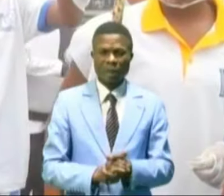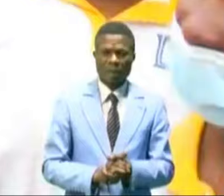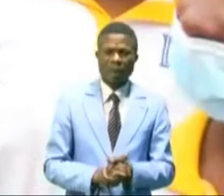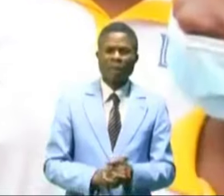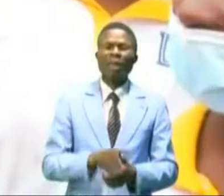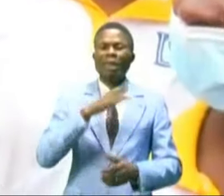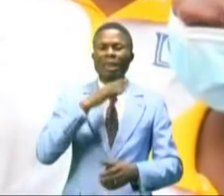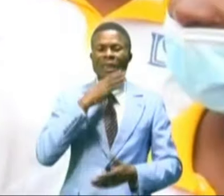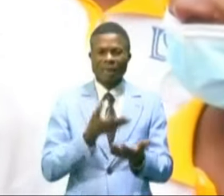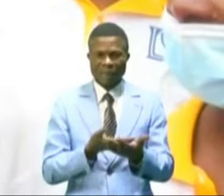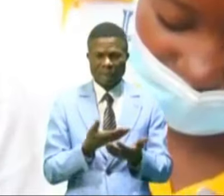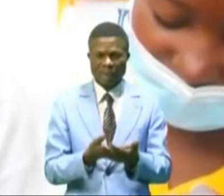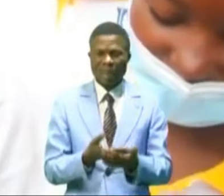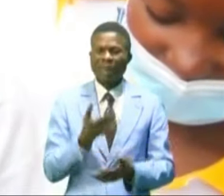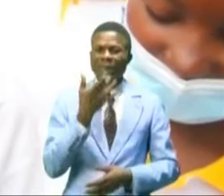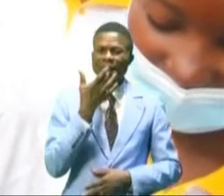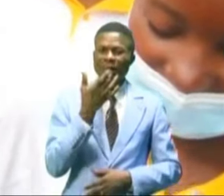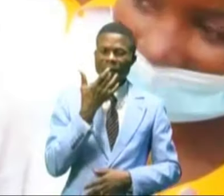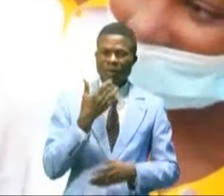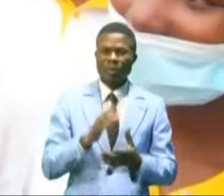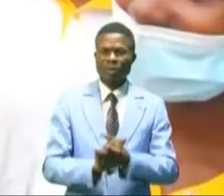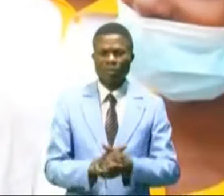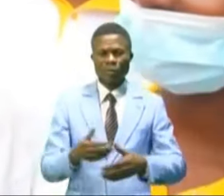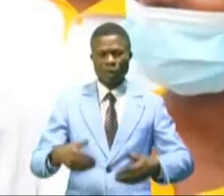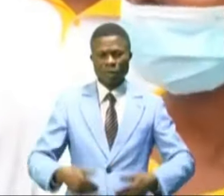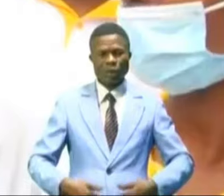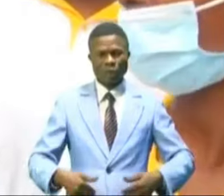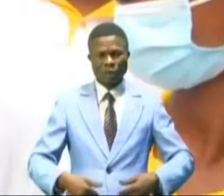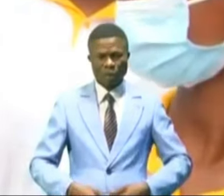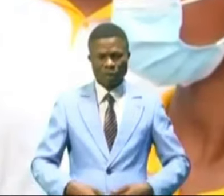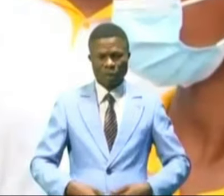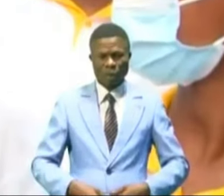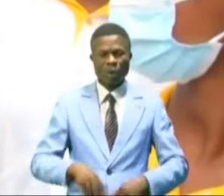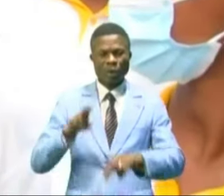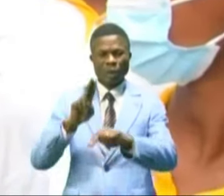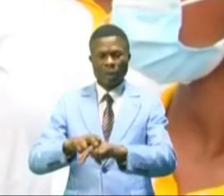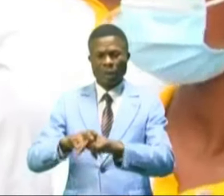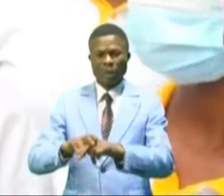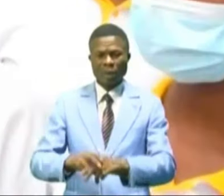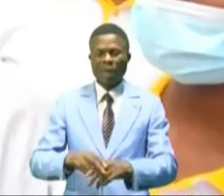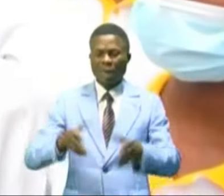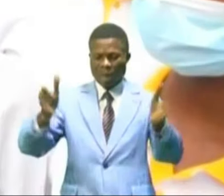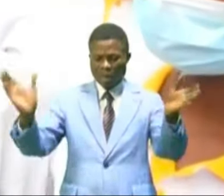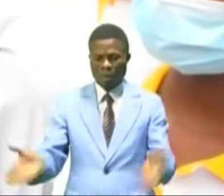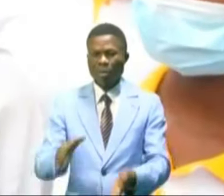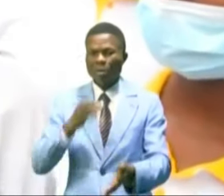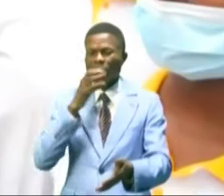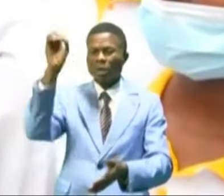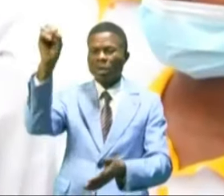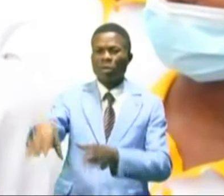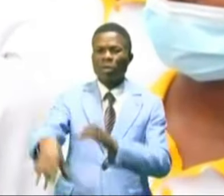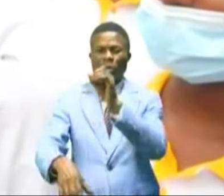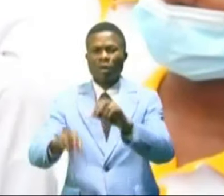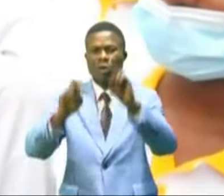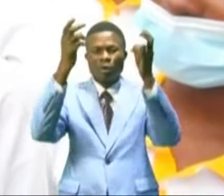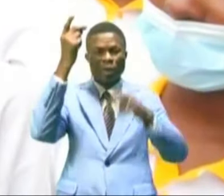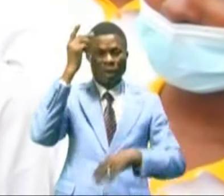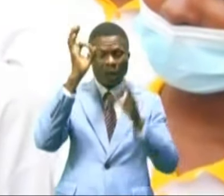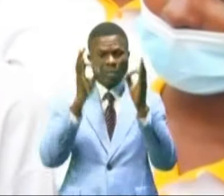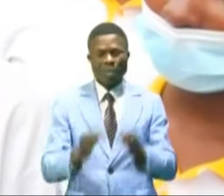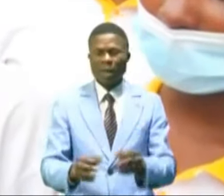détruit pas. Et dans le pays, déjà, nous pouvons déjà commencer par installer quelques poubelles dans les endroits de Kinshasa. Si